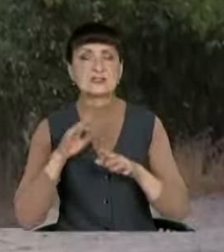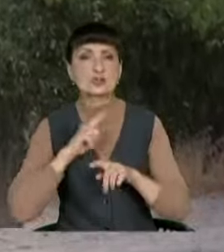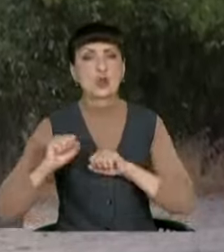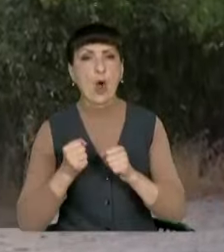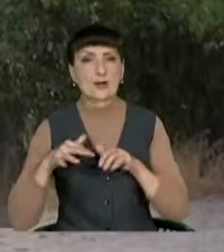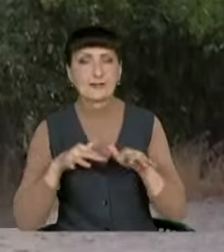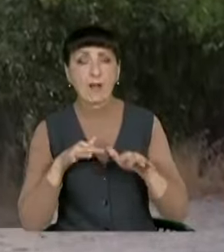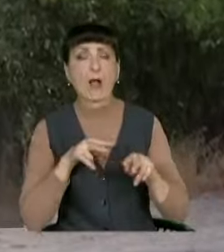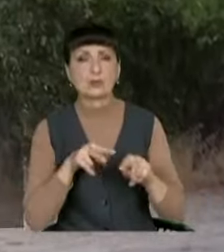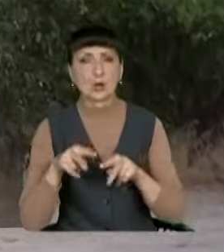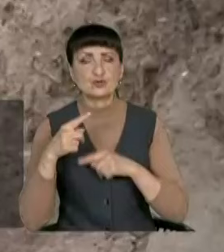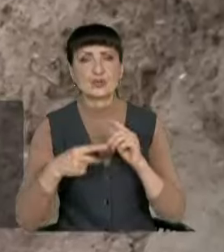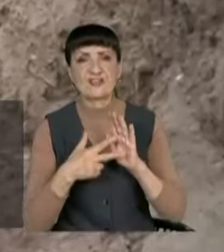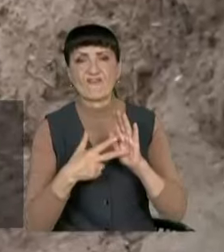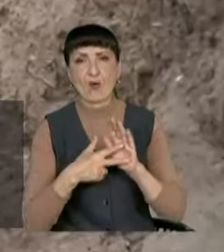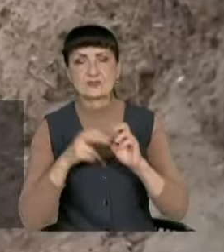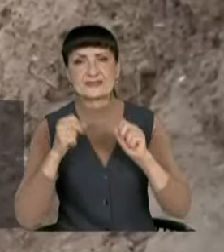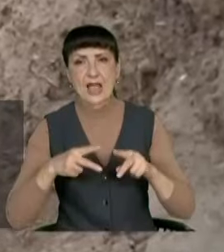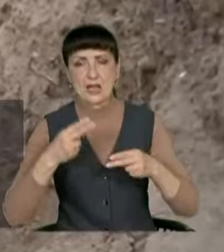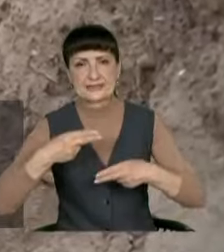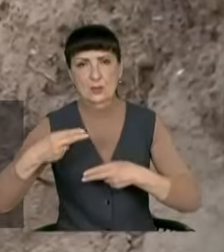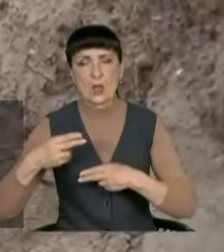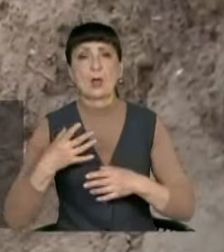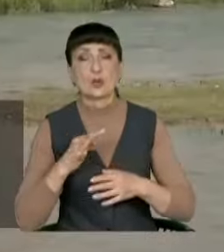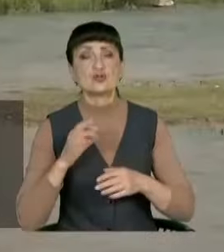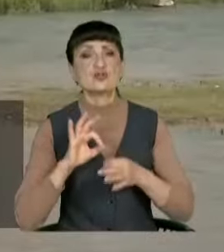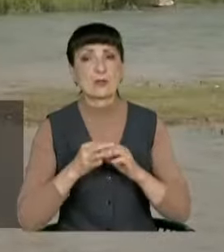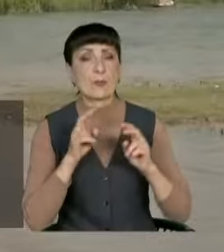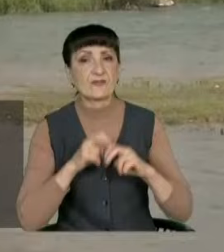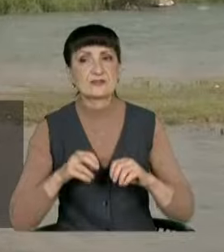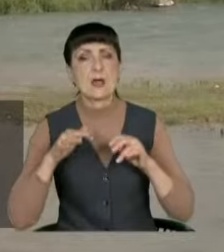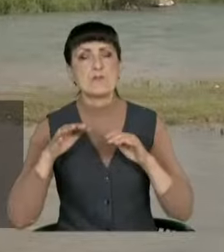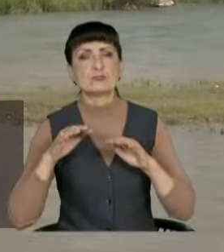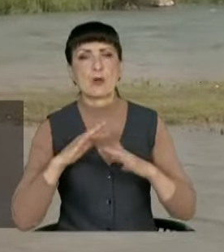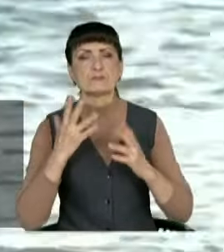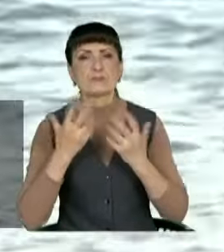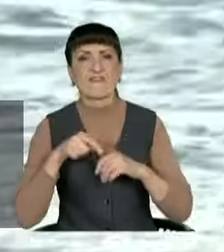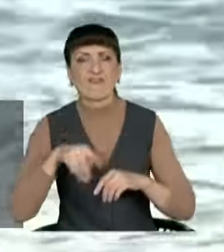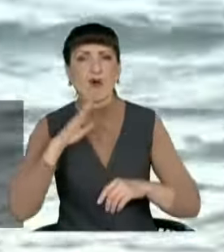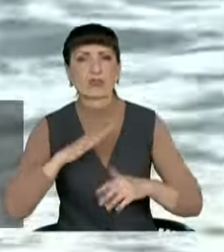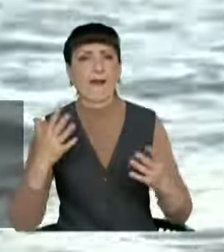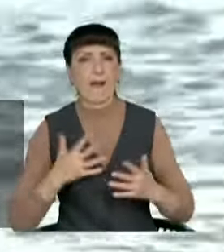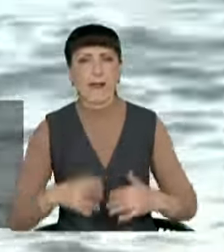рек контролируются через 8 водозаборных сооружений, тщательно проверяется механический состав воды.